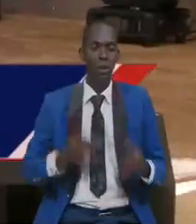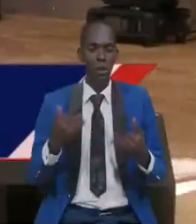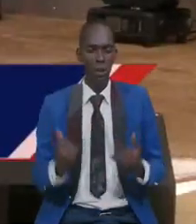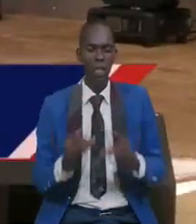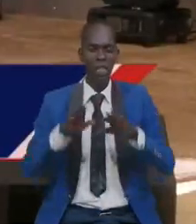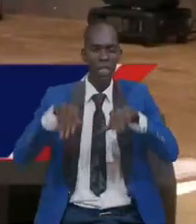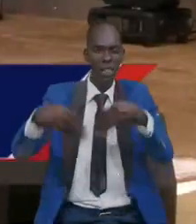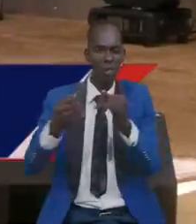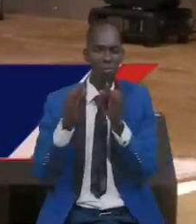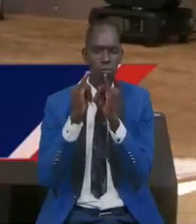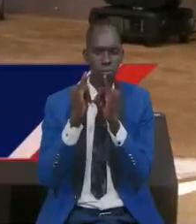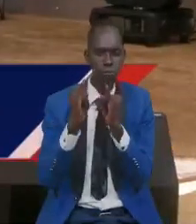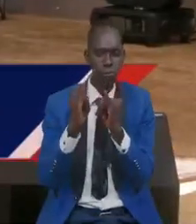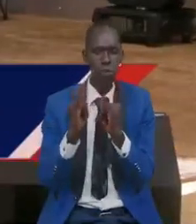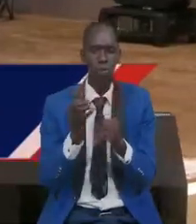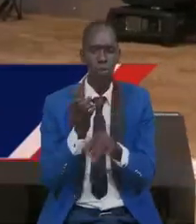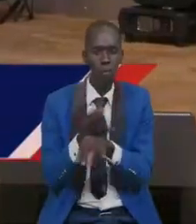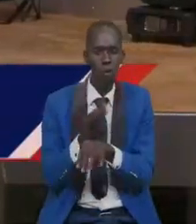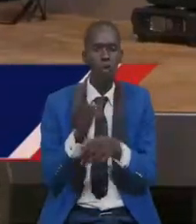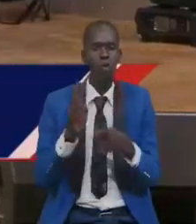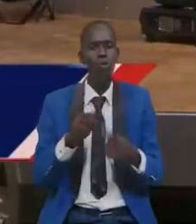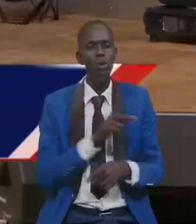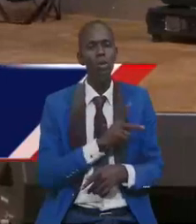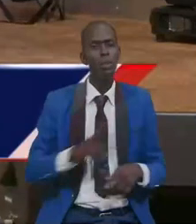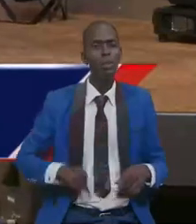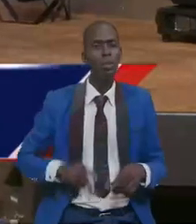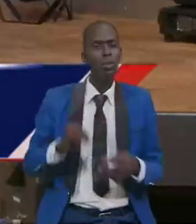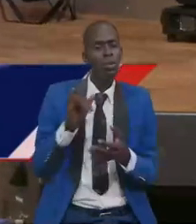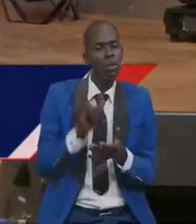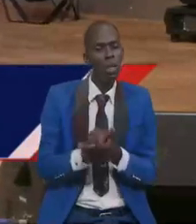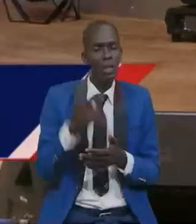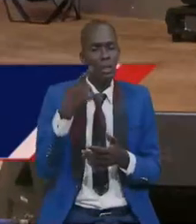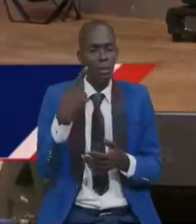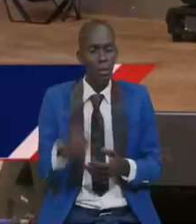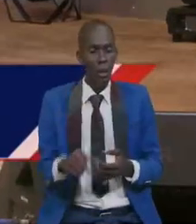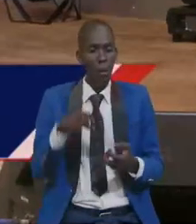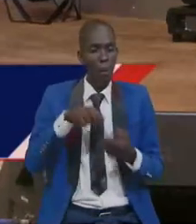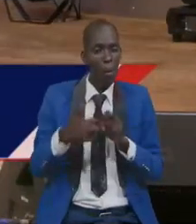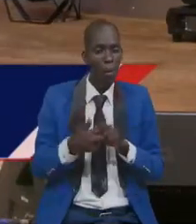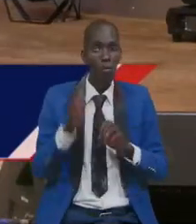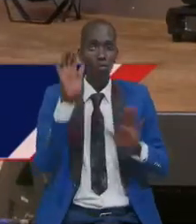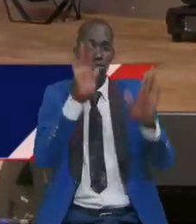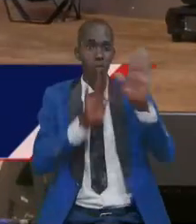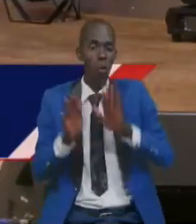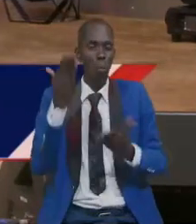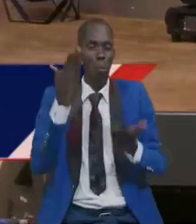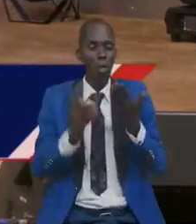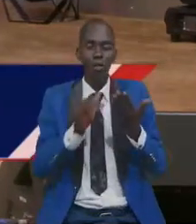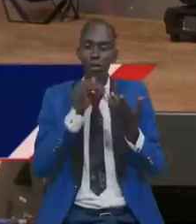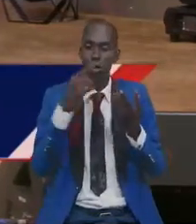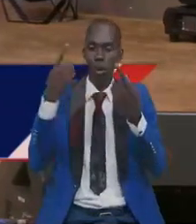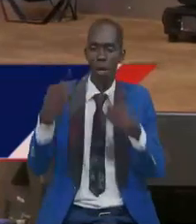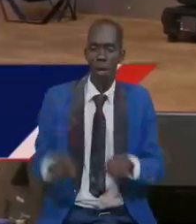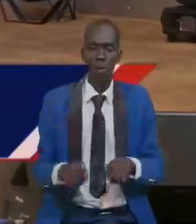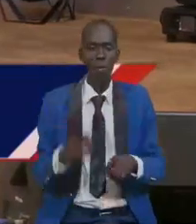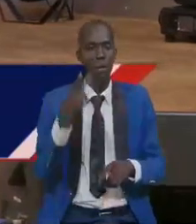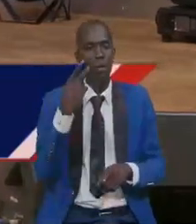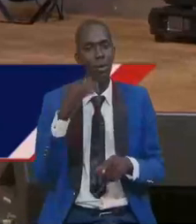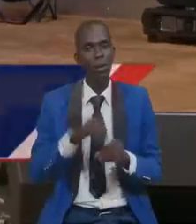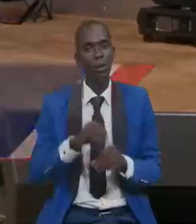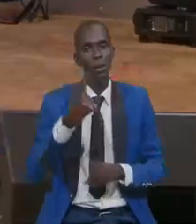une instruction, ce qu'il faut faire pour que cette calamité peut ou bien puisse être également évitée.